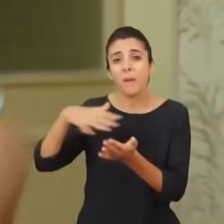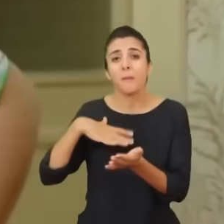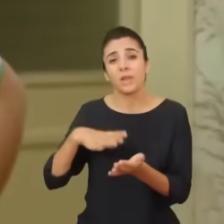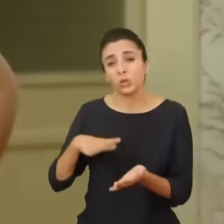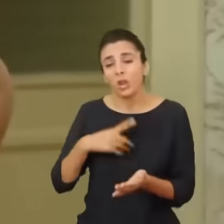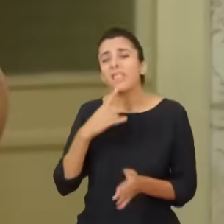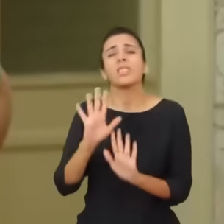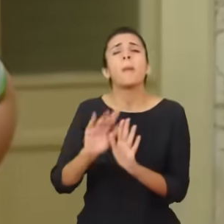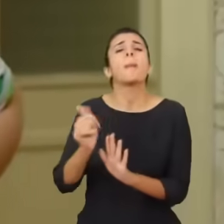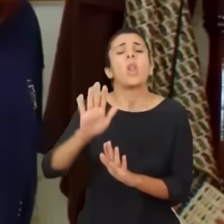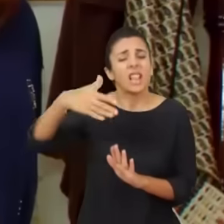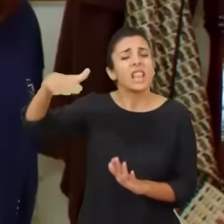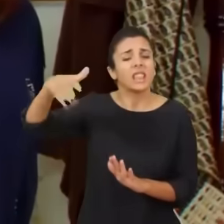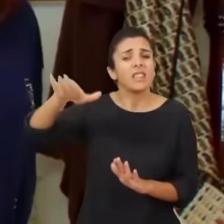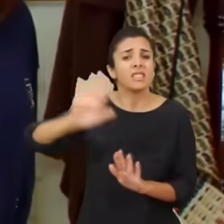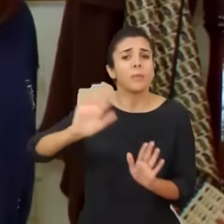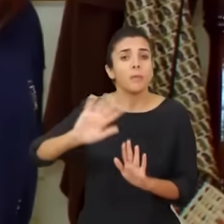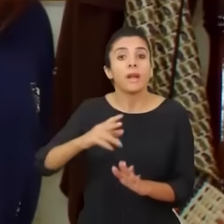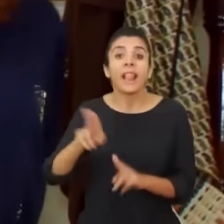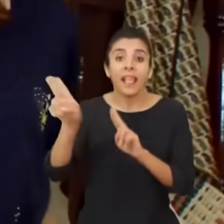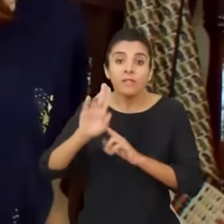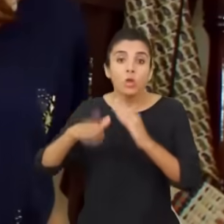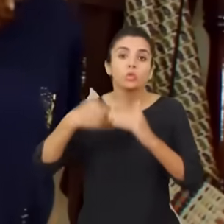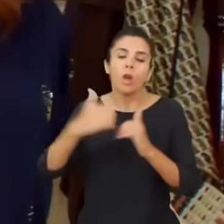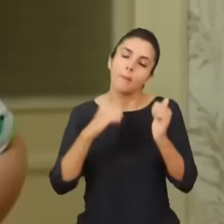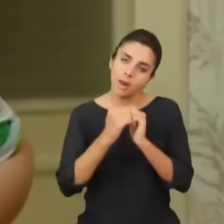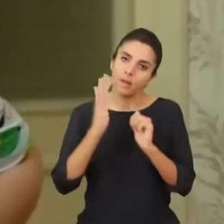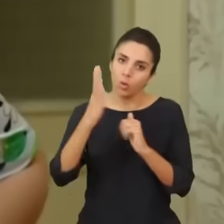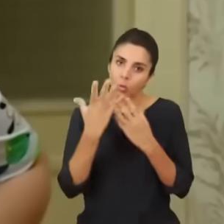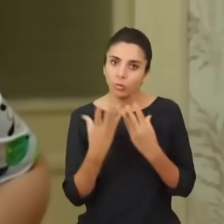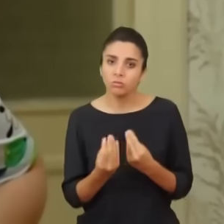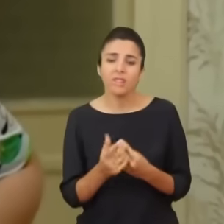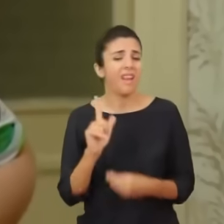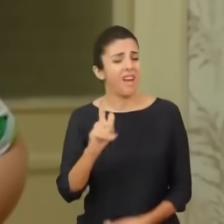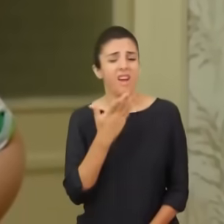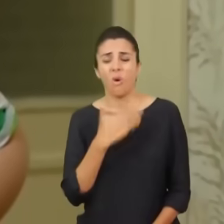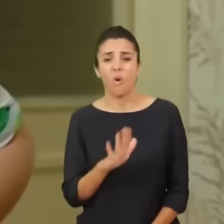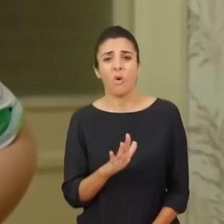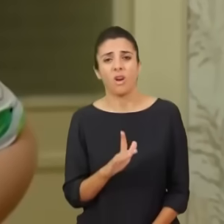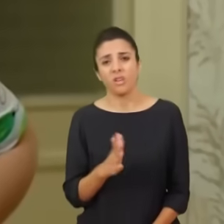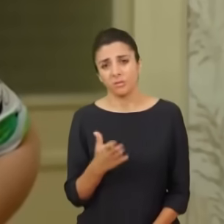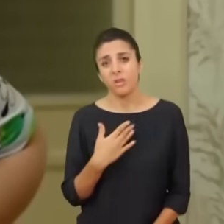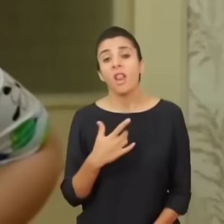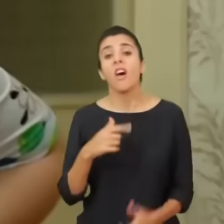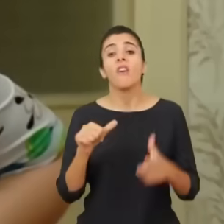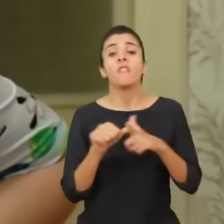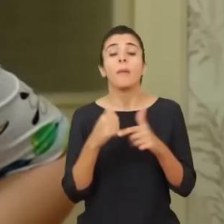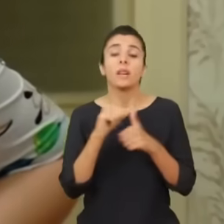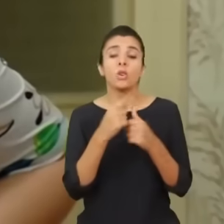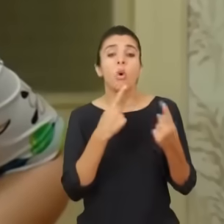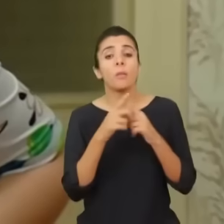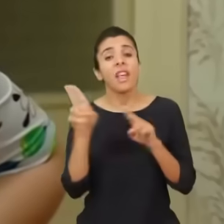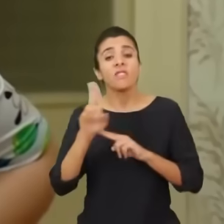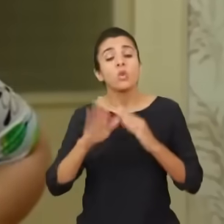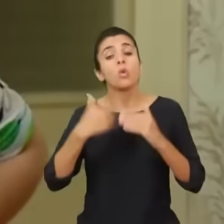şey yaptım ama yok, tamam siz gidin hadi. Ben iftardan sonra çıkarırım seni, olur mu? Hiç gerek yok. Konuştuk Fehmi ile şey dedi,